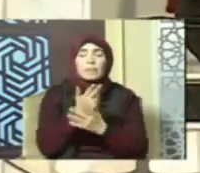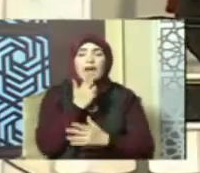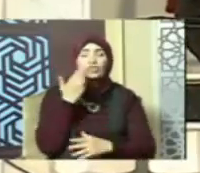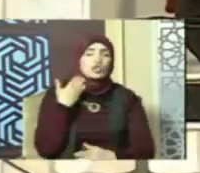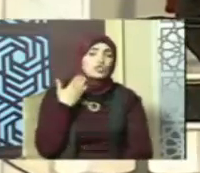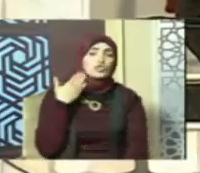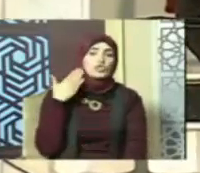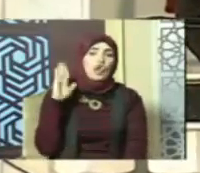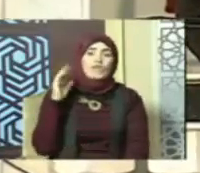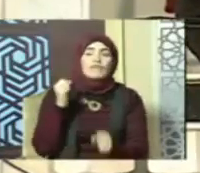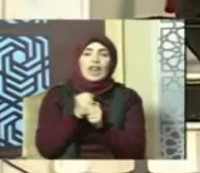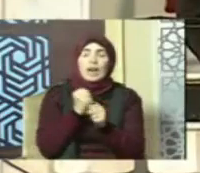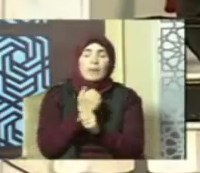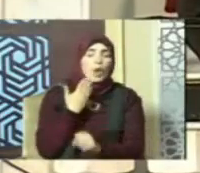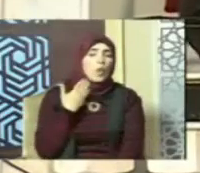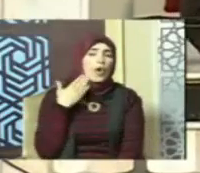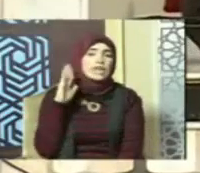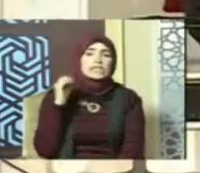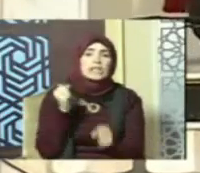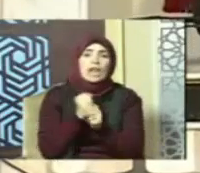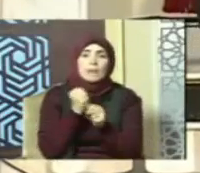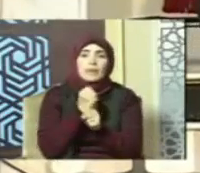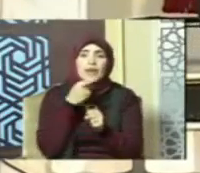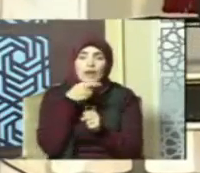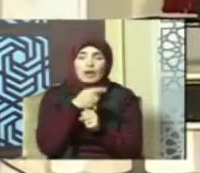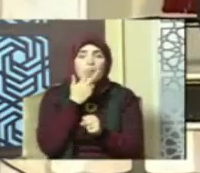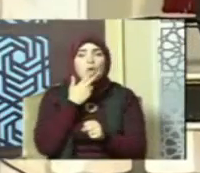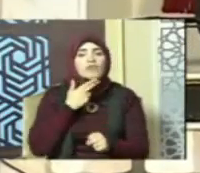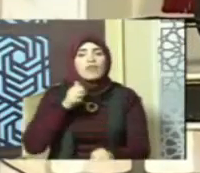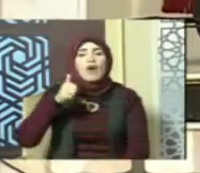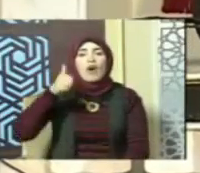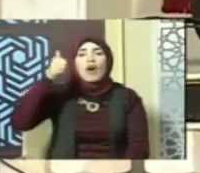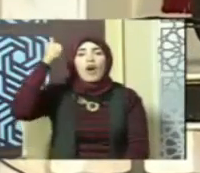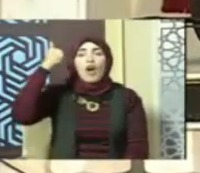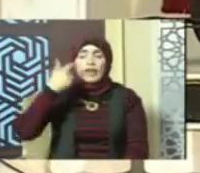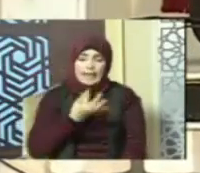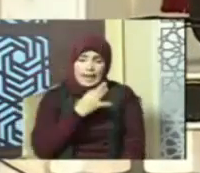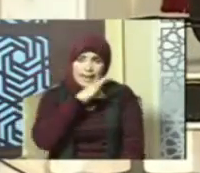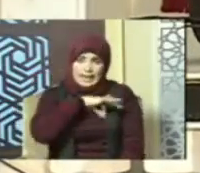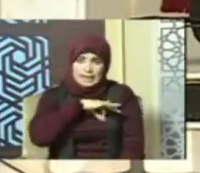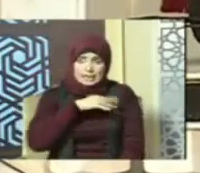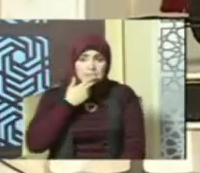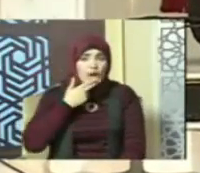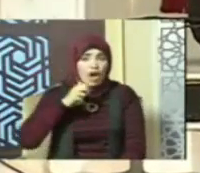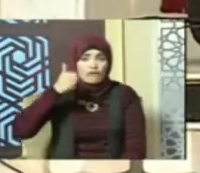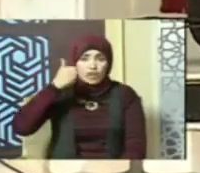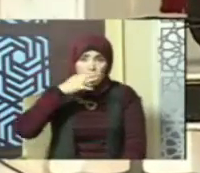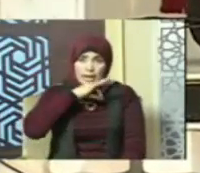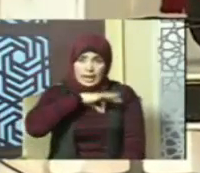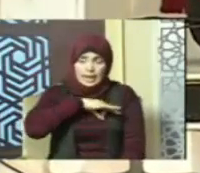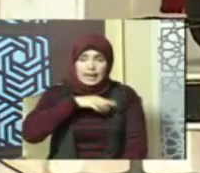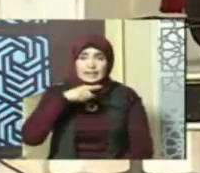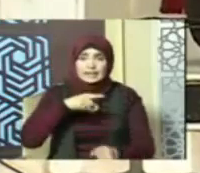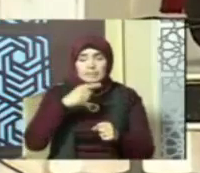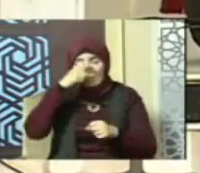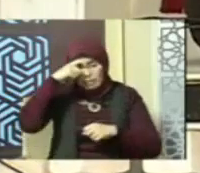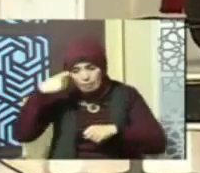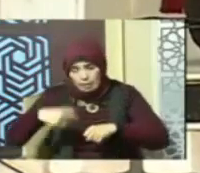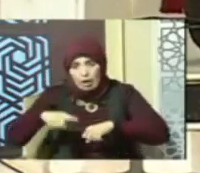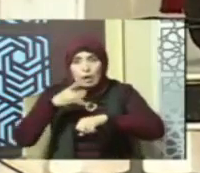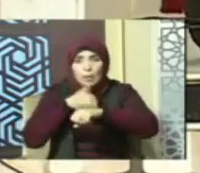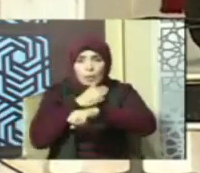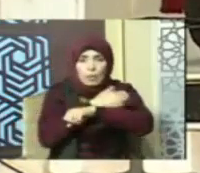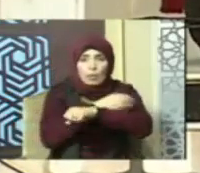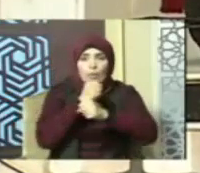العمل وعز العمل، وأن خير الكسب ما كان من كد وعرق